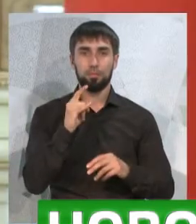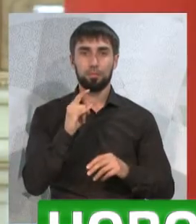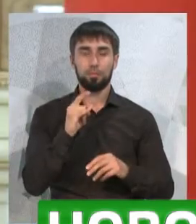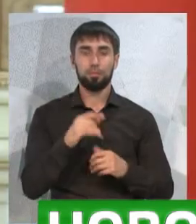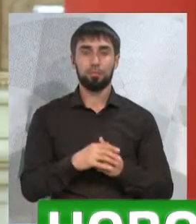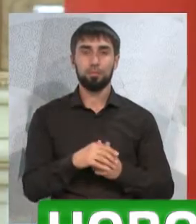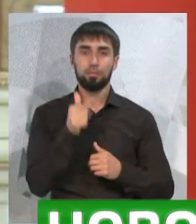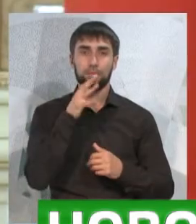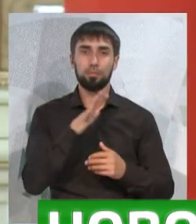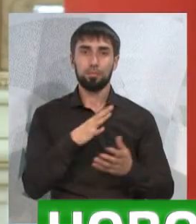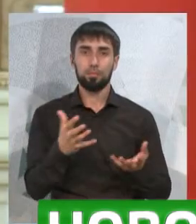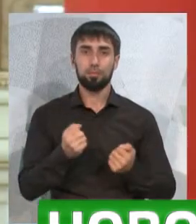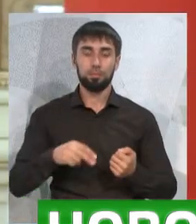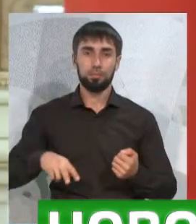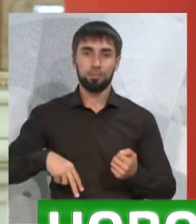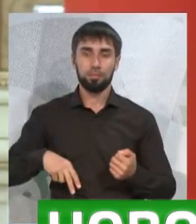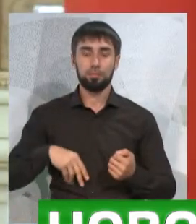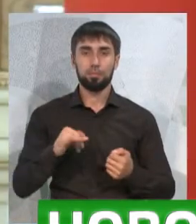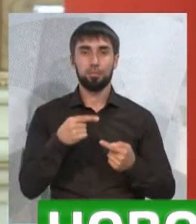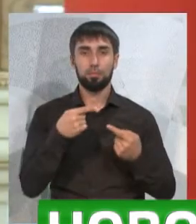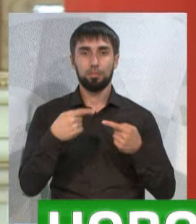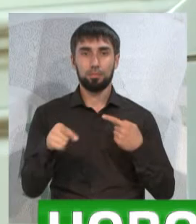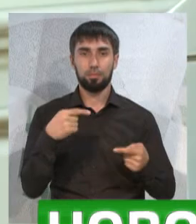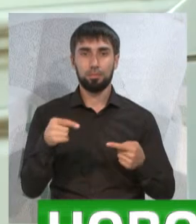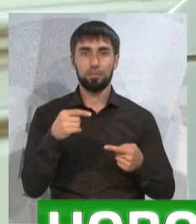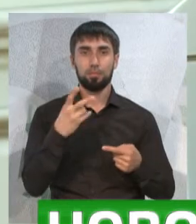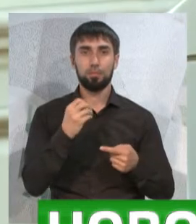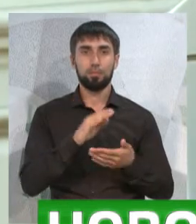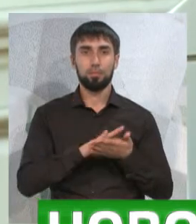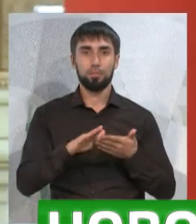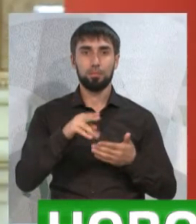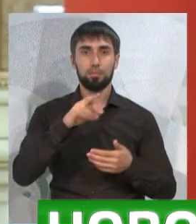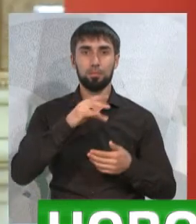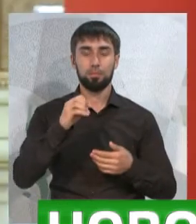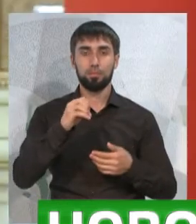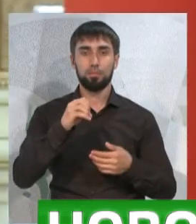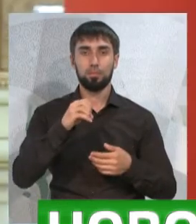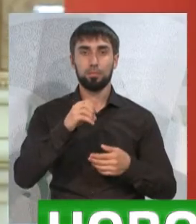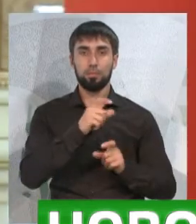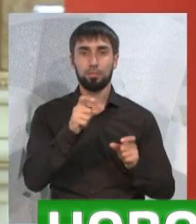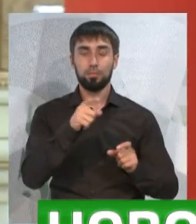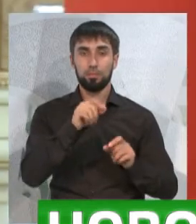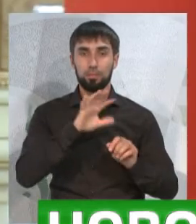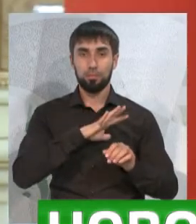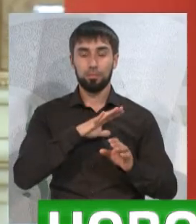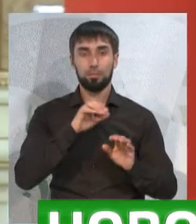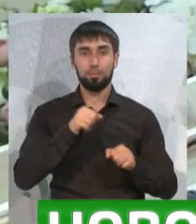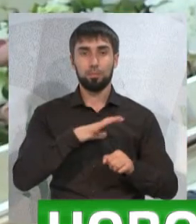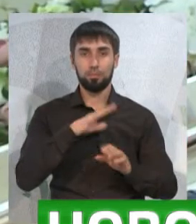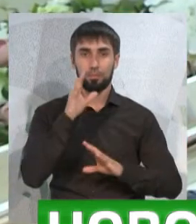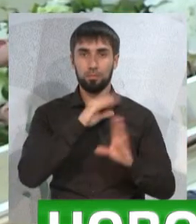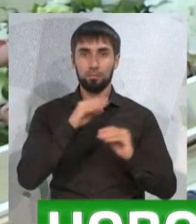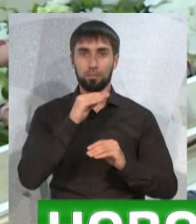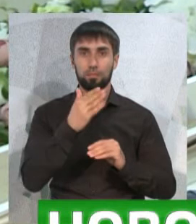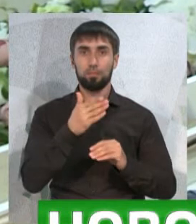которые принимали директора, другие нечистоплотные люди. Имея возможность, не знаю, материальную или там